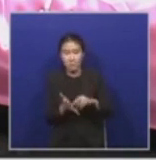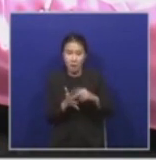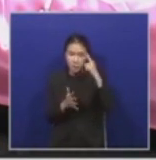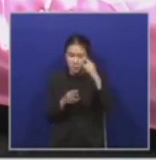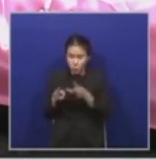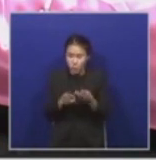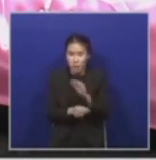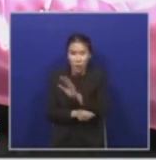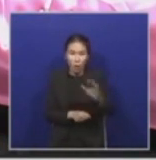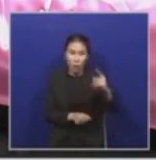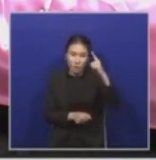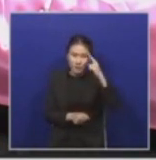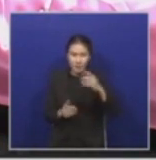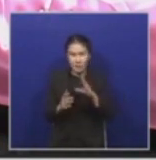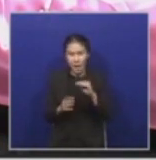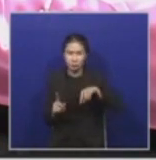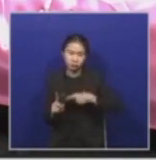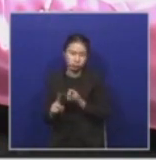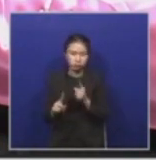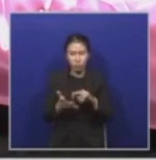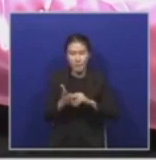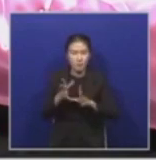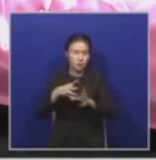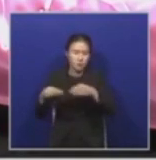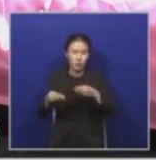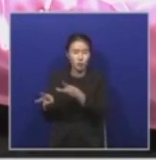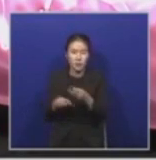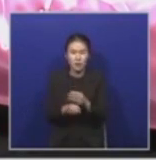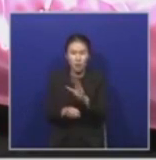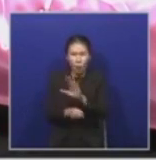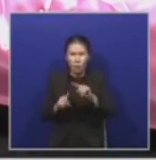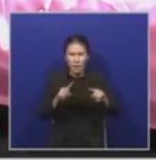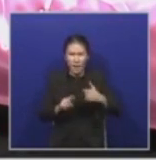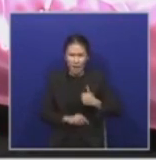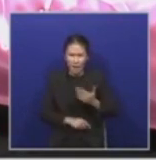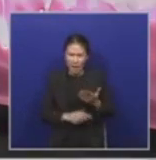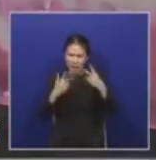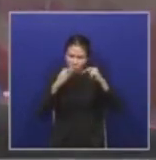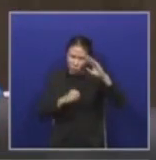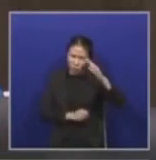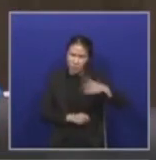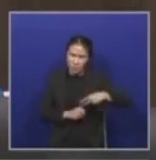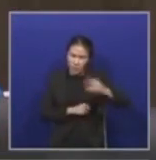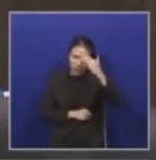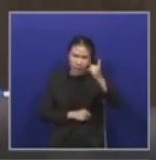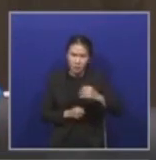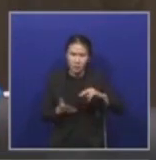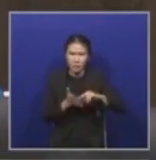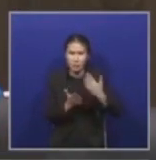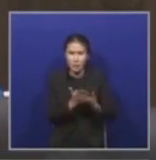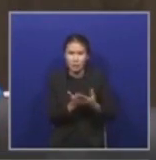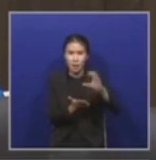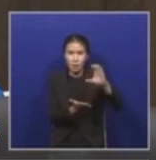แต่ละที่ครับที่จะซิกแซกโดยวิธีการของเขาแต่ไอ้หน่วยงานนี้นะท่านประธานครับตัดในงบอะไรรู้ไหมฮ